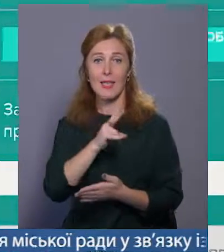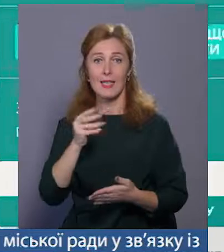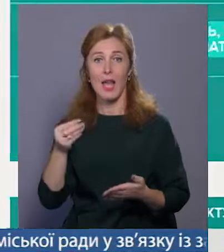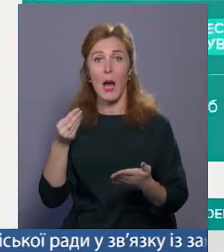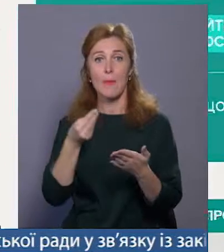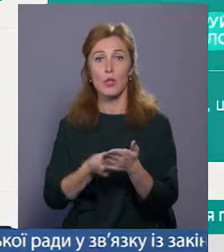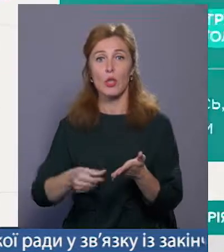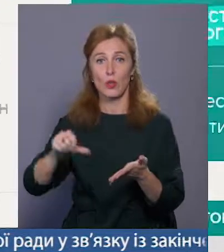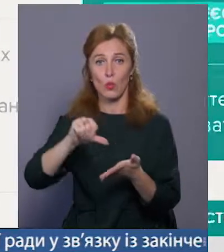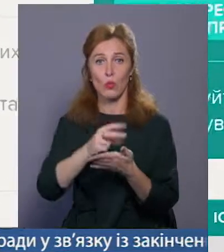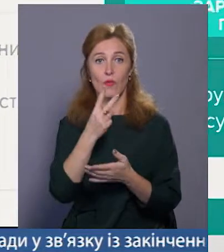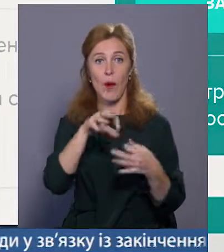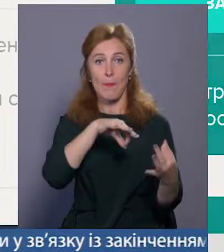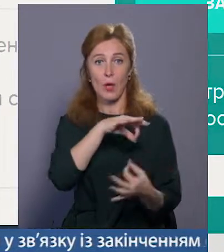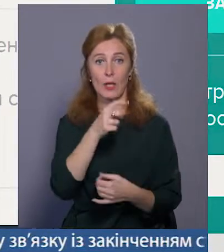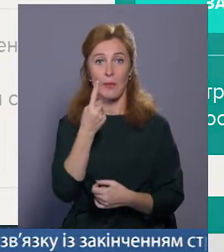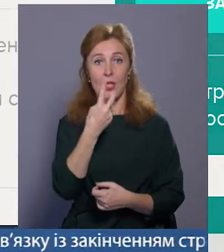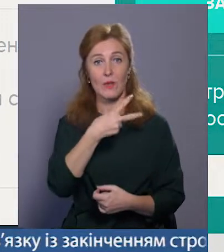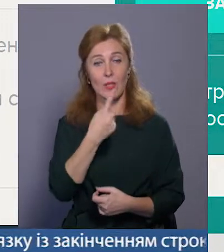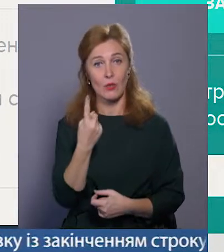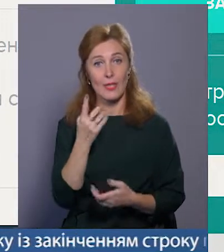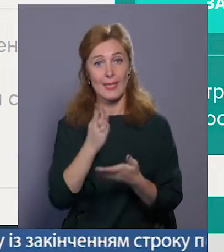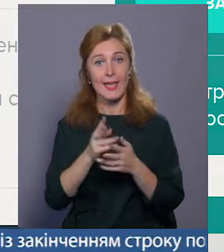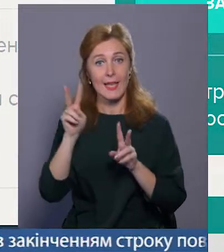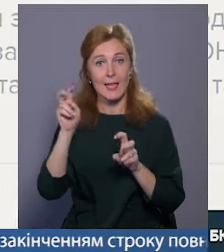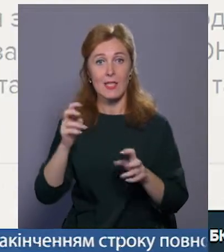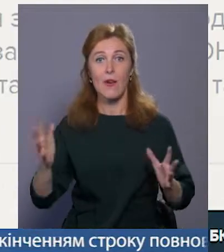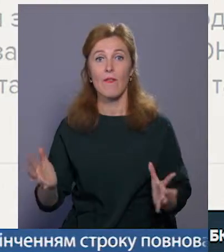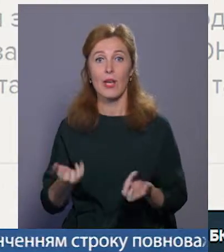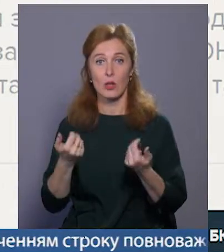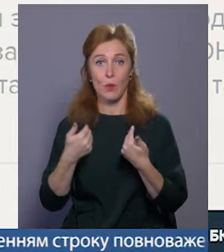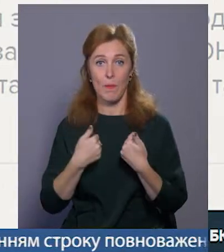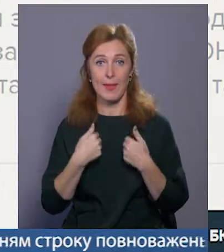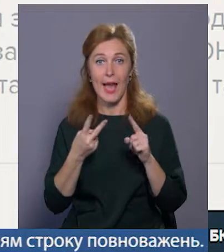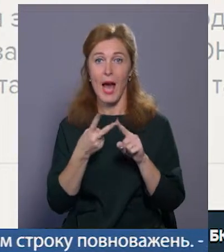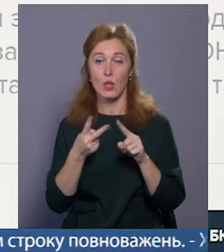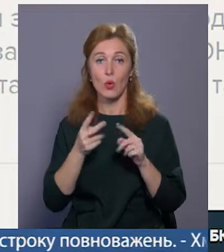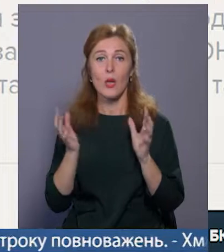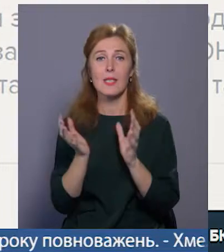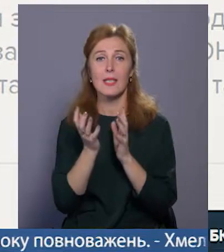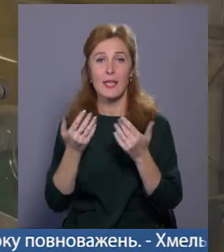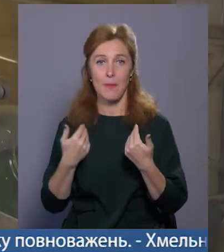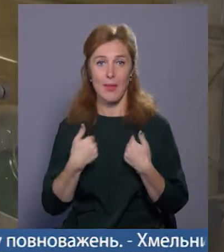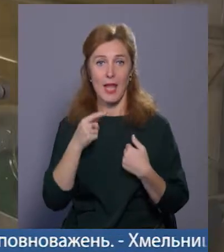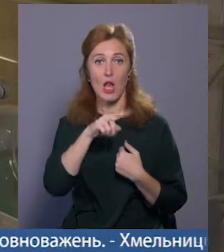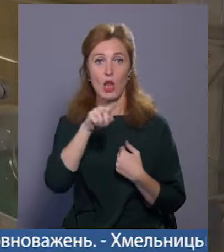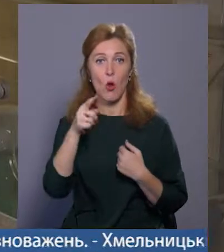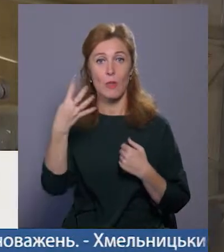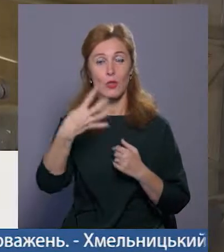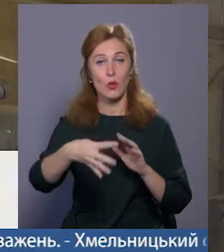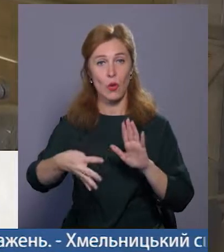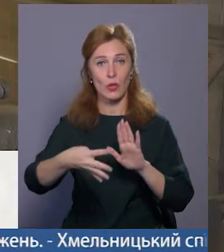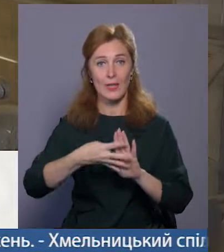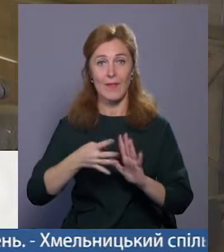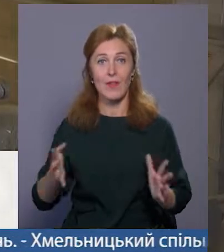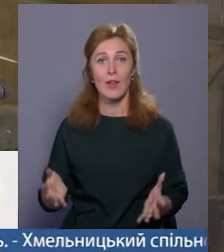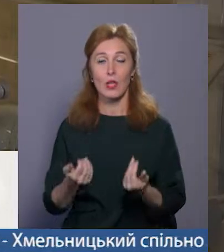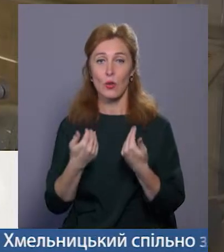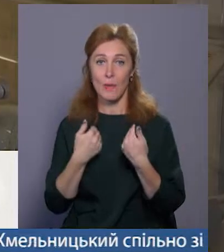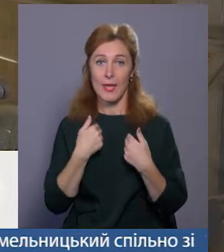проєктами. Перший під номером 21 має назву «Врятуй мене», другий – «Зігрій мене» під номером 49. «Врятуй мене»